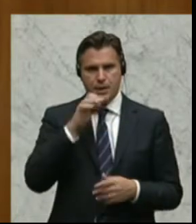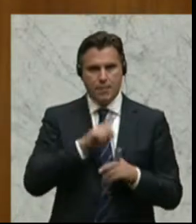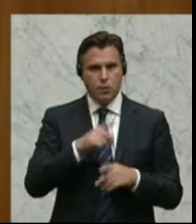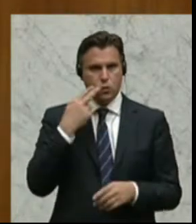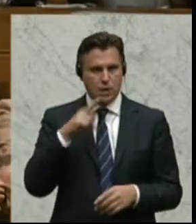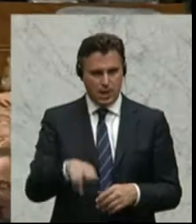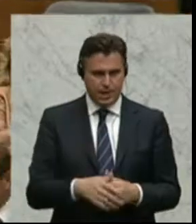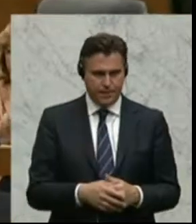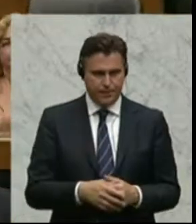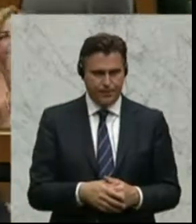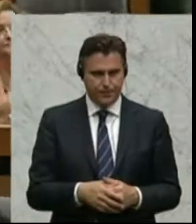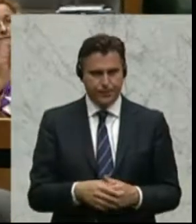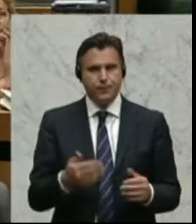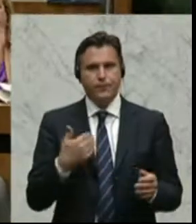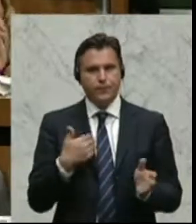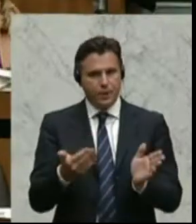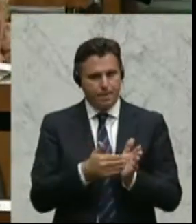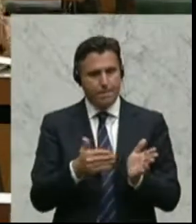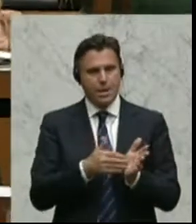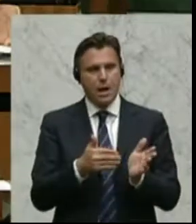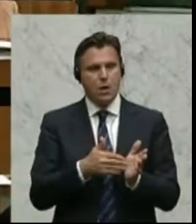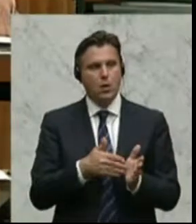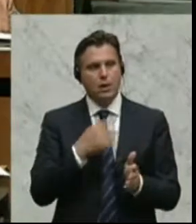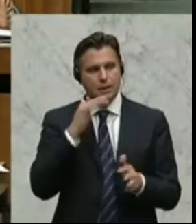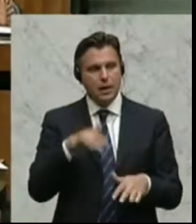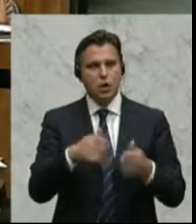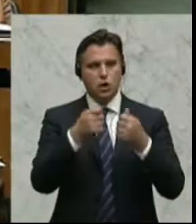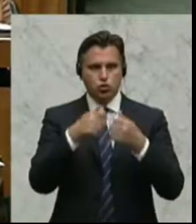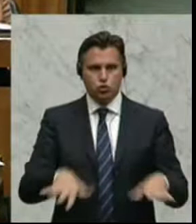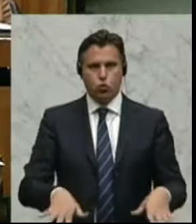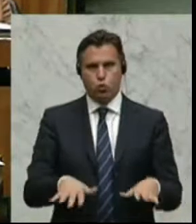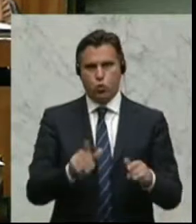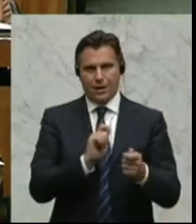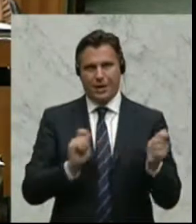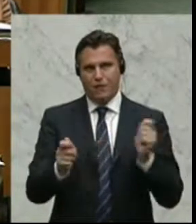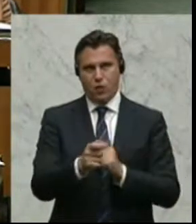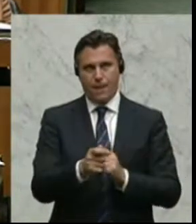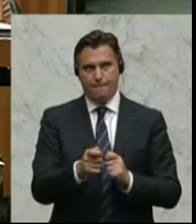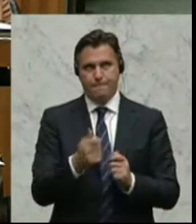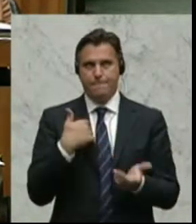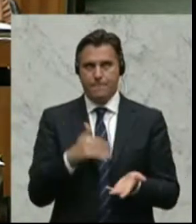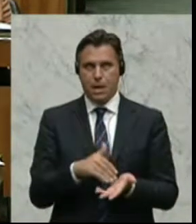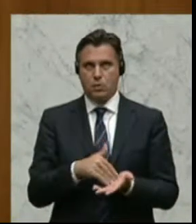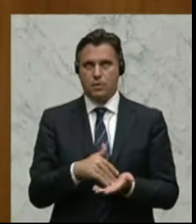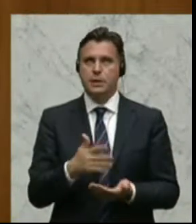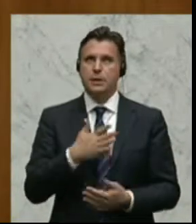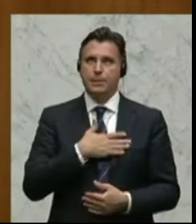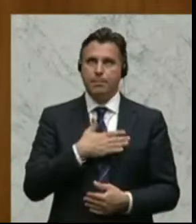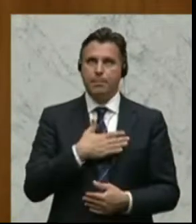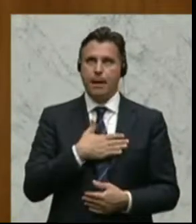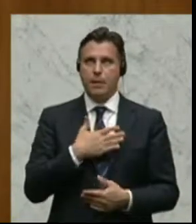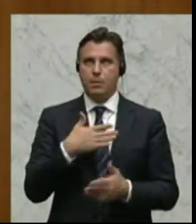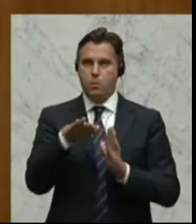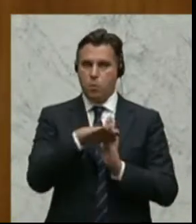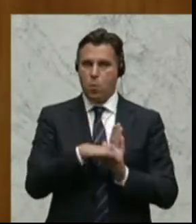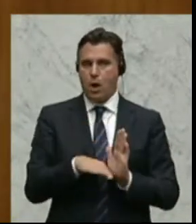was wir brauchen, das sind echte Strukturreformen. Was wir wollen, das ist auch mein Programm, ist, dass wir in